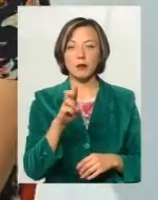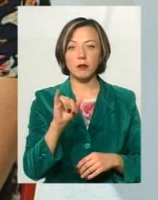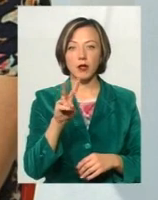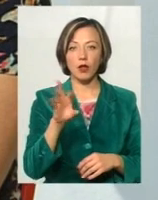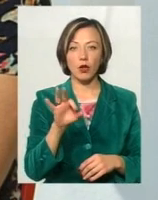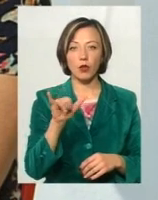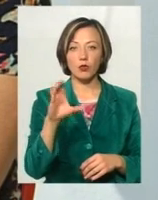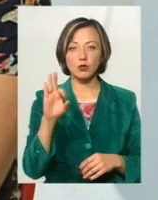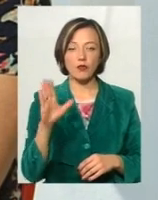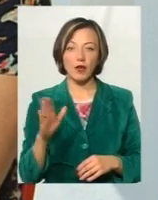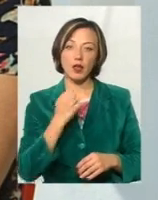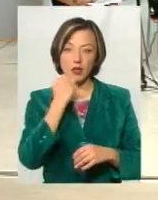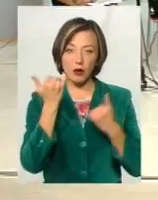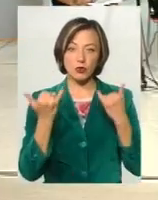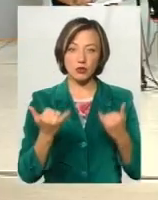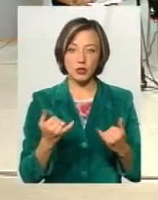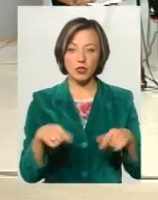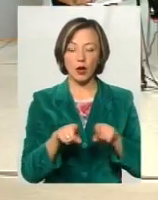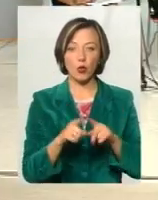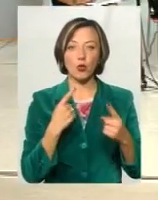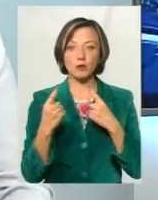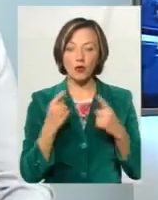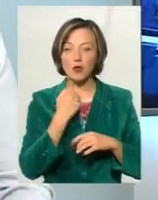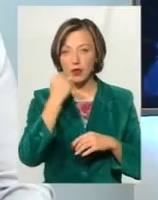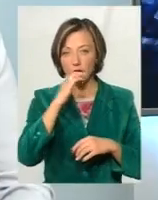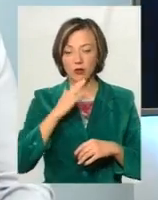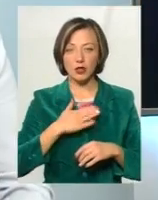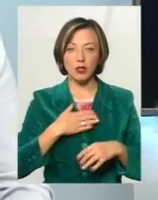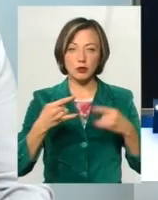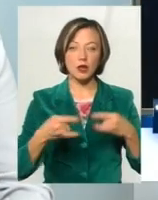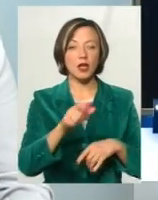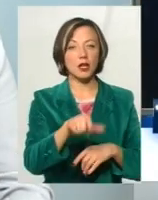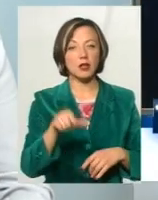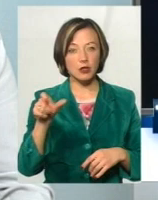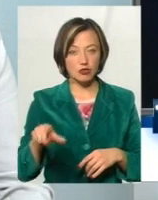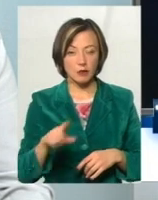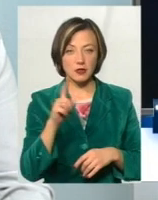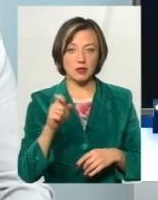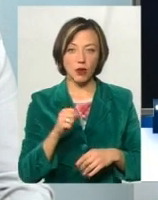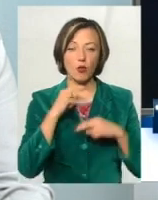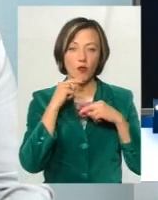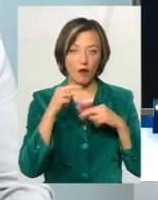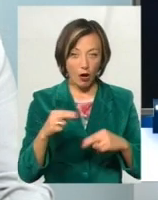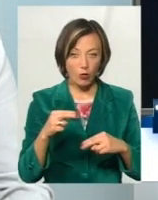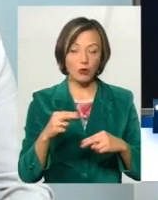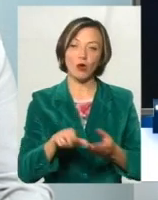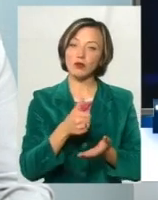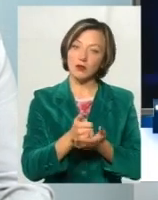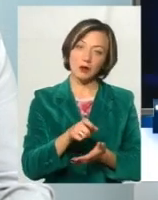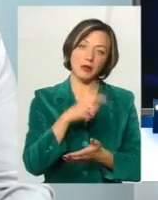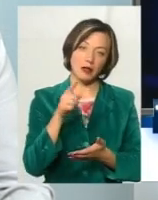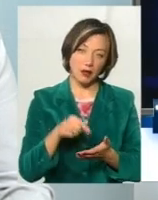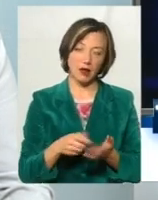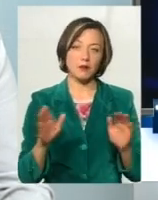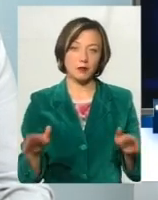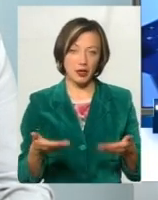Білоусов. Дякую сьогодні за таку розмову, дякую нашим телеглядачам за увагу. Основні питання